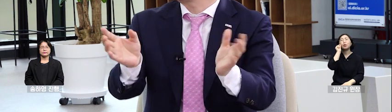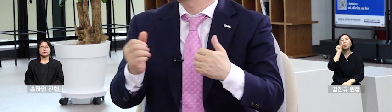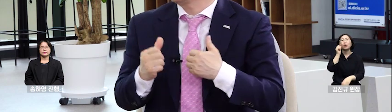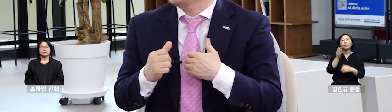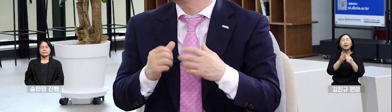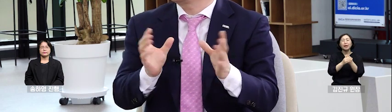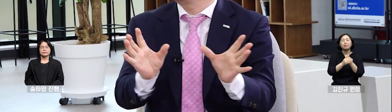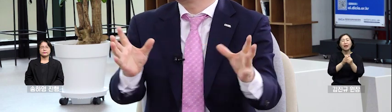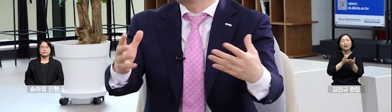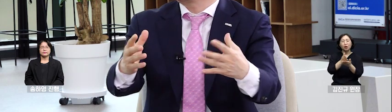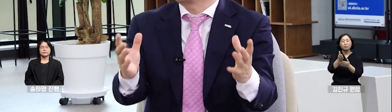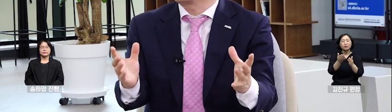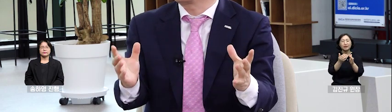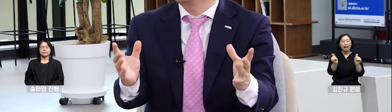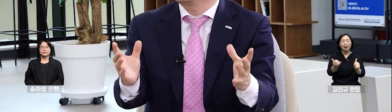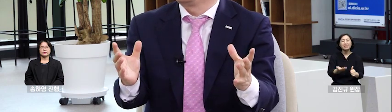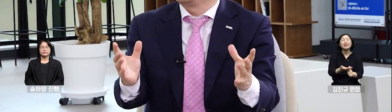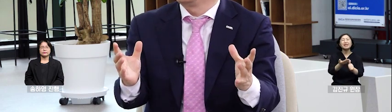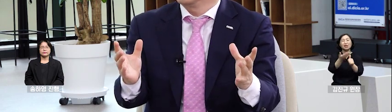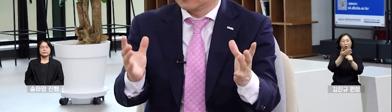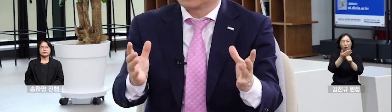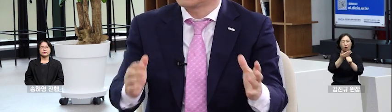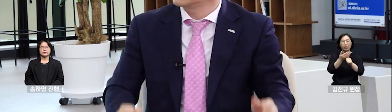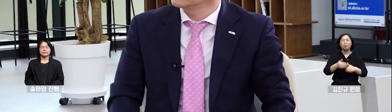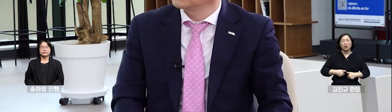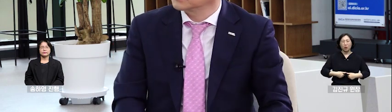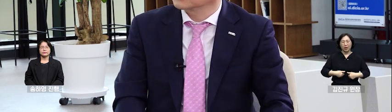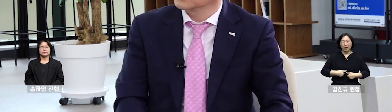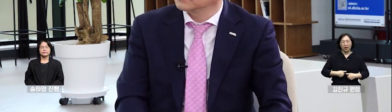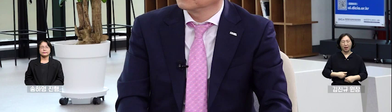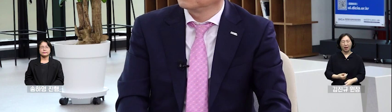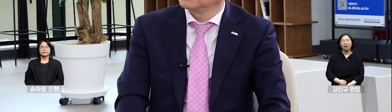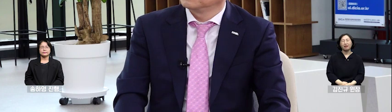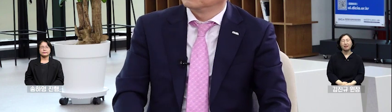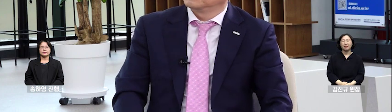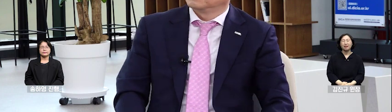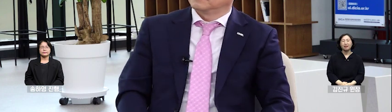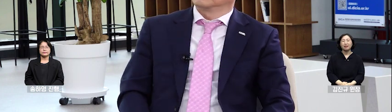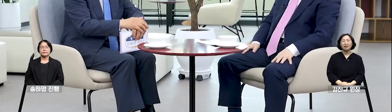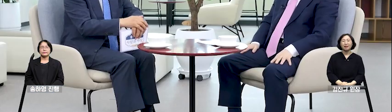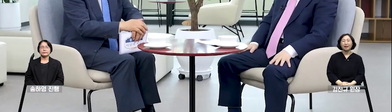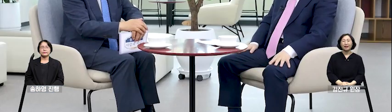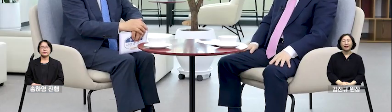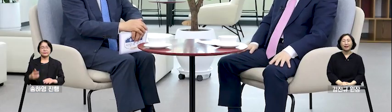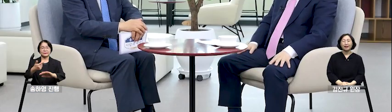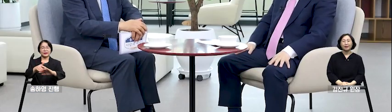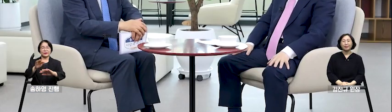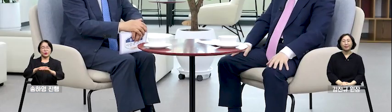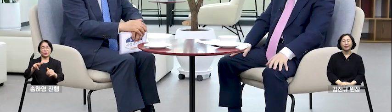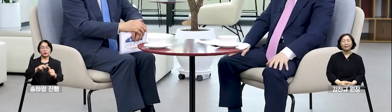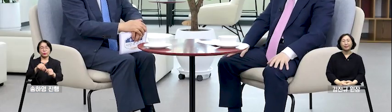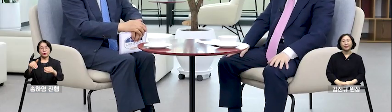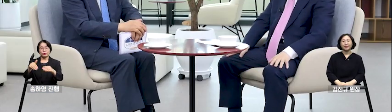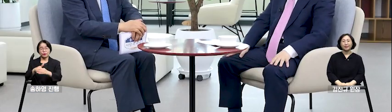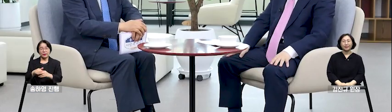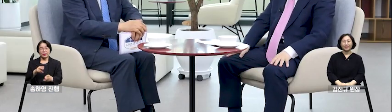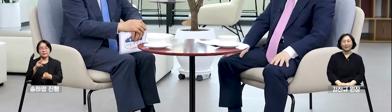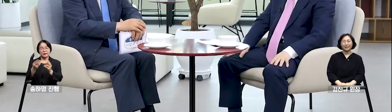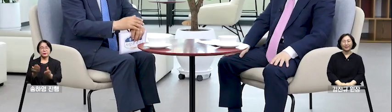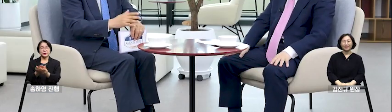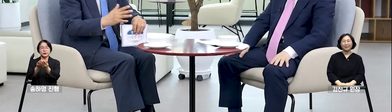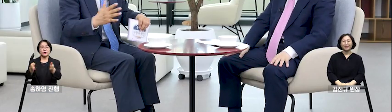인재양성을 해줘야 빨리 질문에서 그거 만들어서 빨리 해야 됩니다 줘 대전 정보 문화 산업 진흥원 이